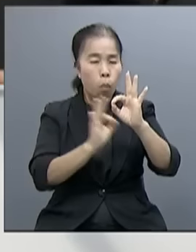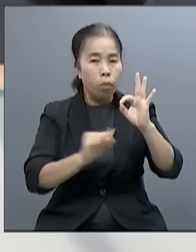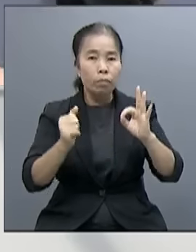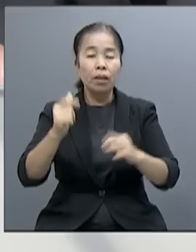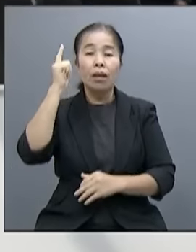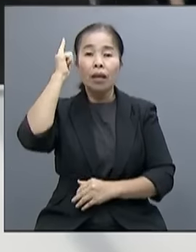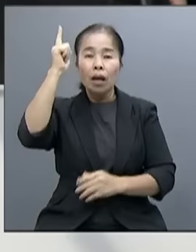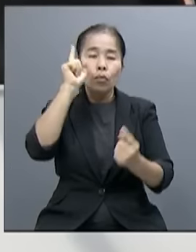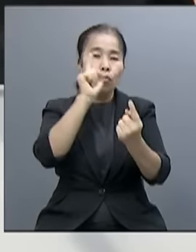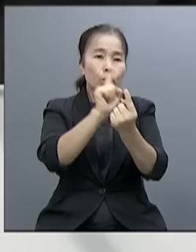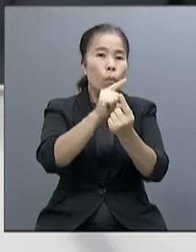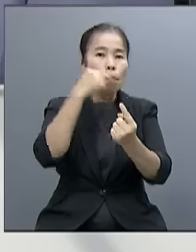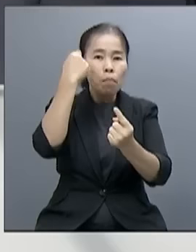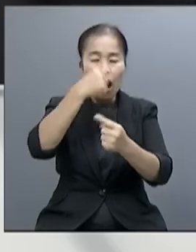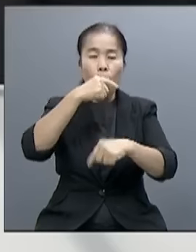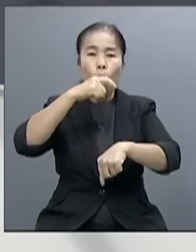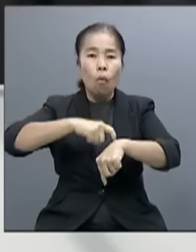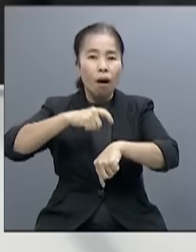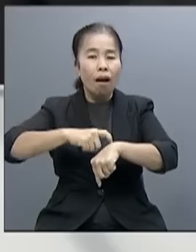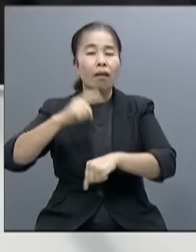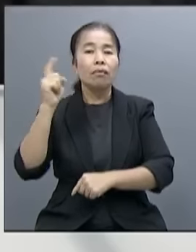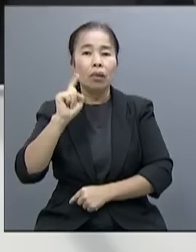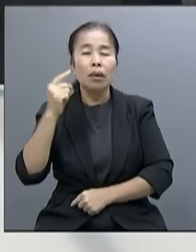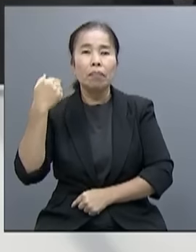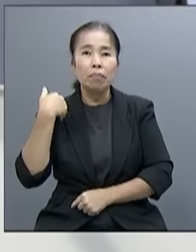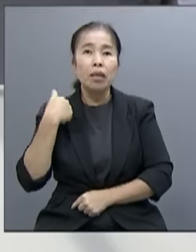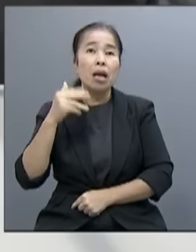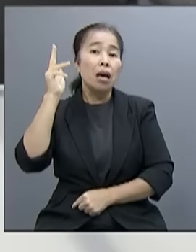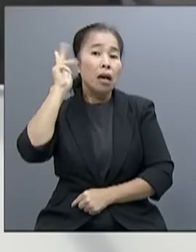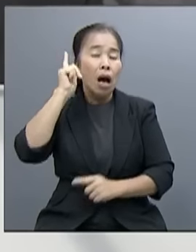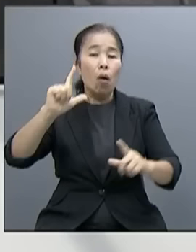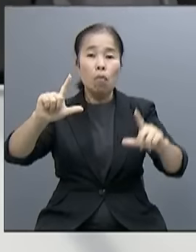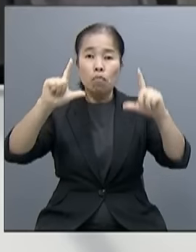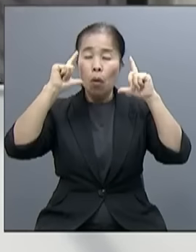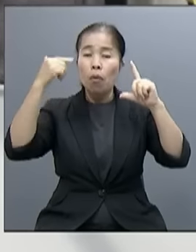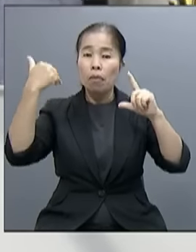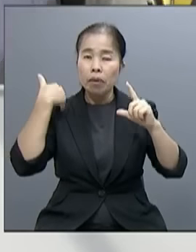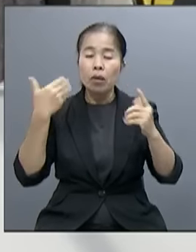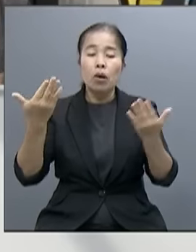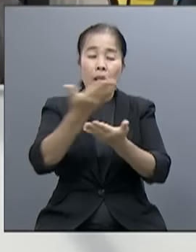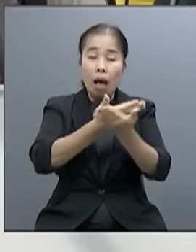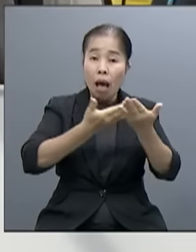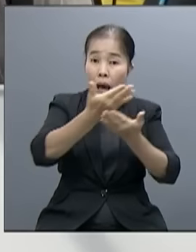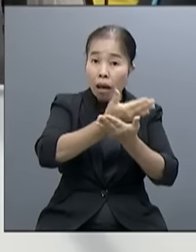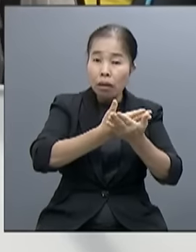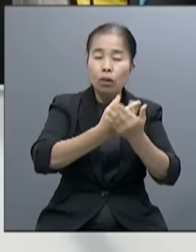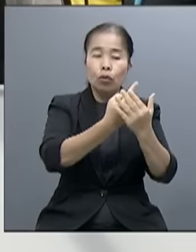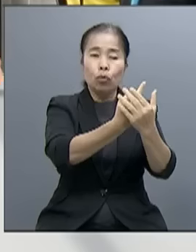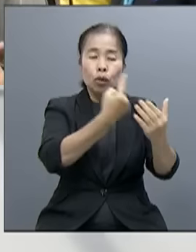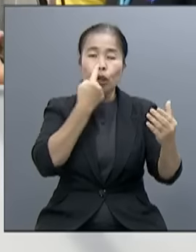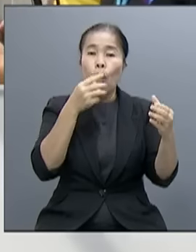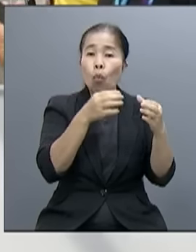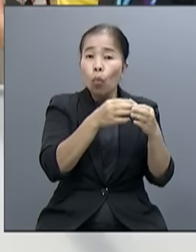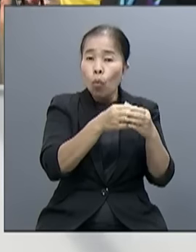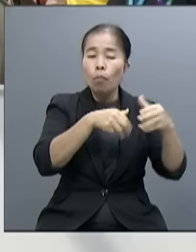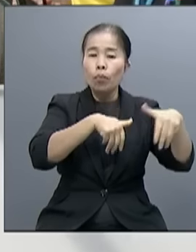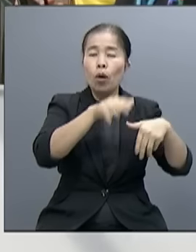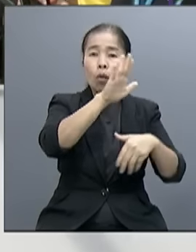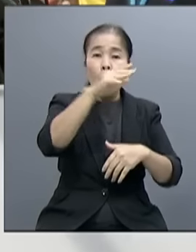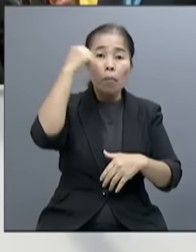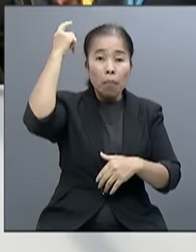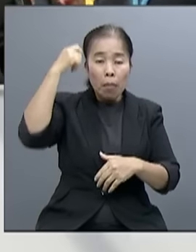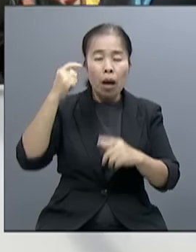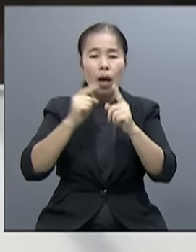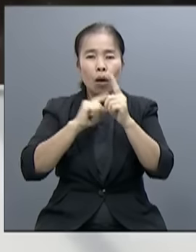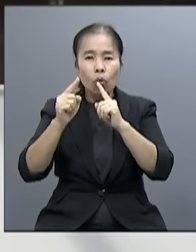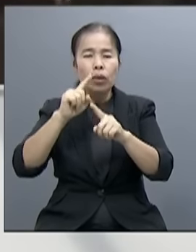ยกับใครในช่วงเวลาไหนยังไงบ้างก็คือข่าวออกมาว่าการหารือกับคุณทักษิณกับทางตัวแทนชมกลุ่มน้อยเกิดขึ้นช่วงประมาณมีนา